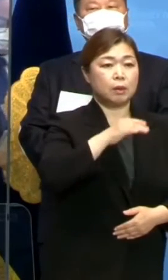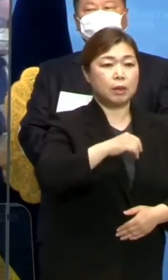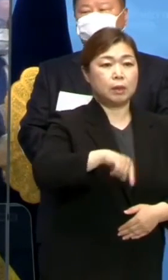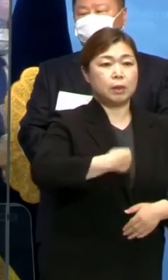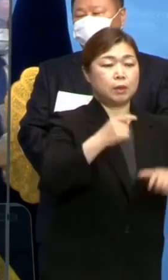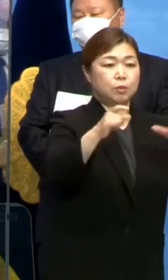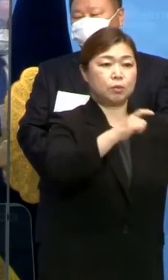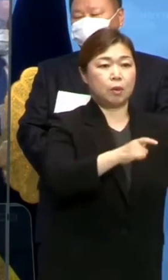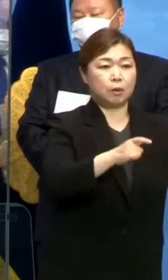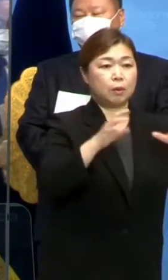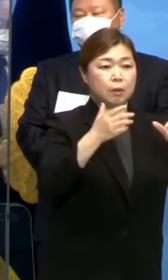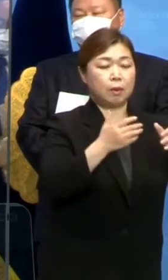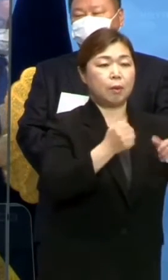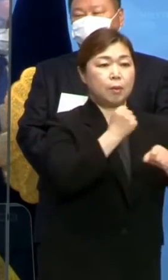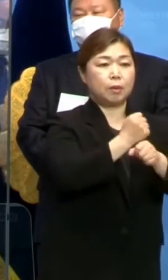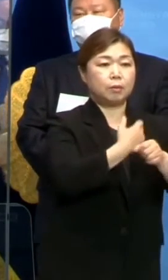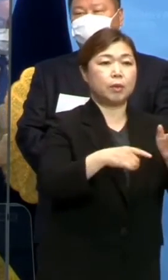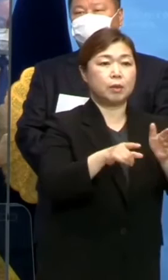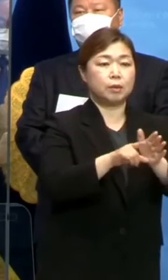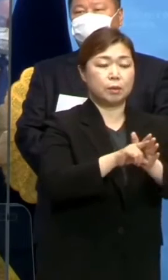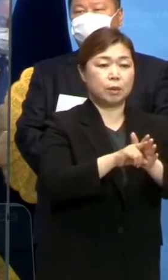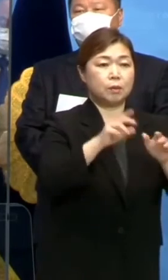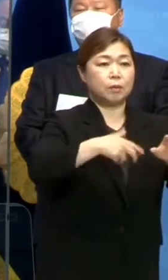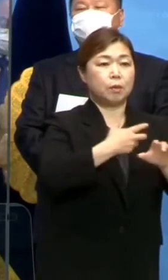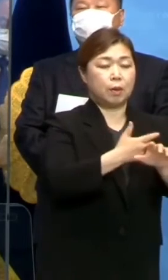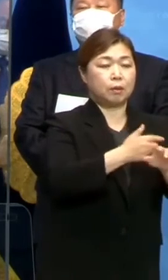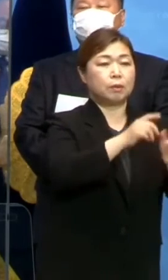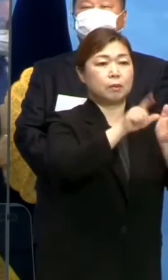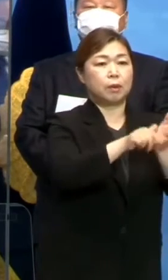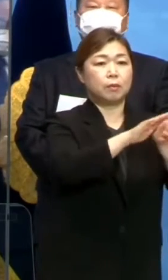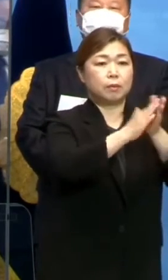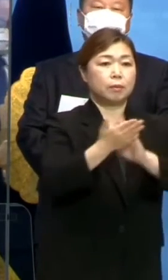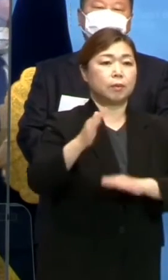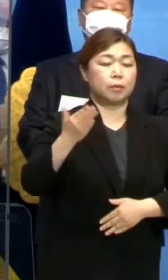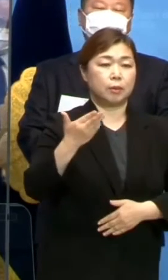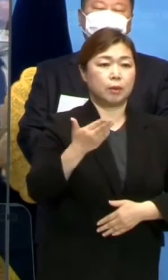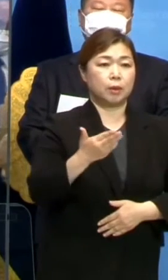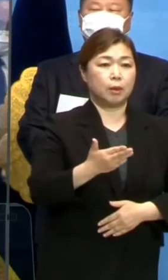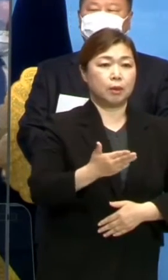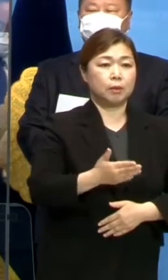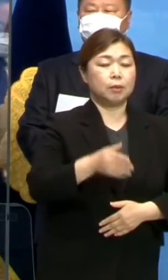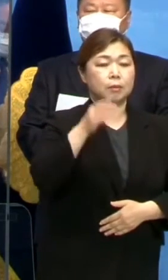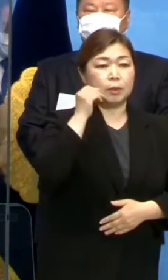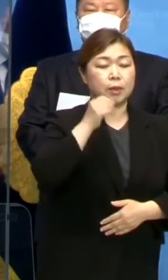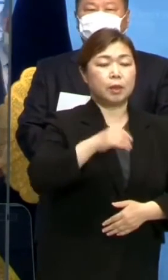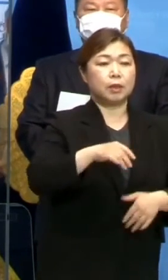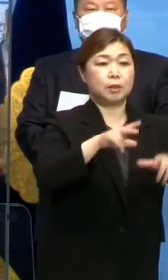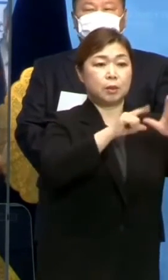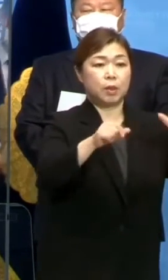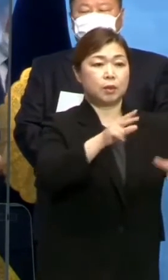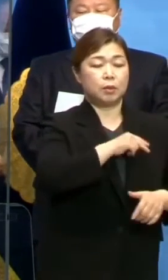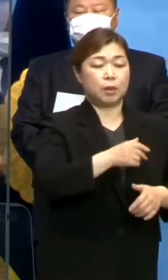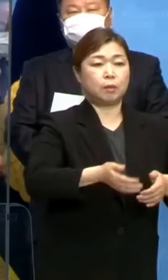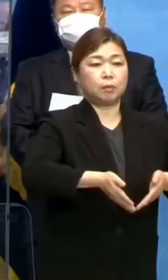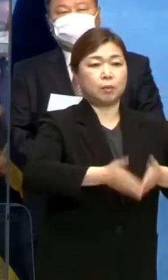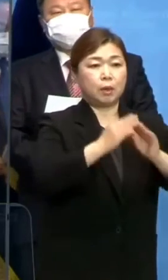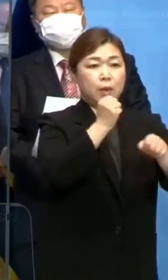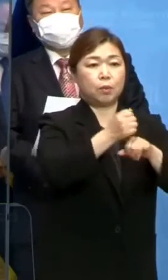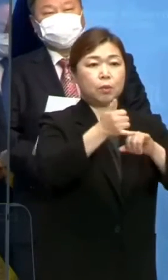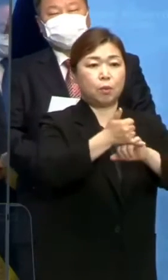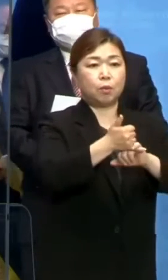붕권 국가 로 나아가기 위한 일대 전환점이 될 것입니다 아무쪼록 지방의회 법이 조속히 대정 될 수 있도록